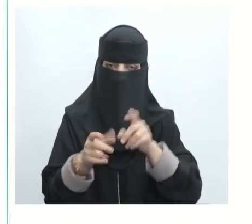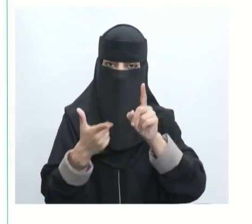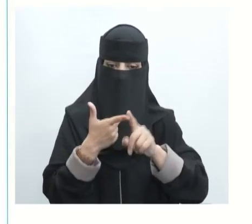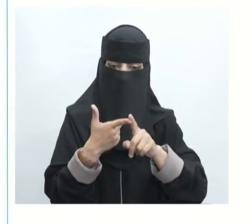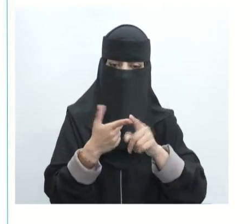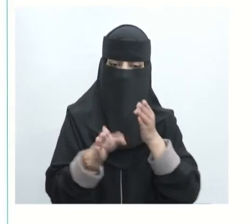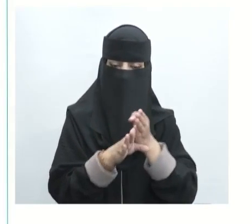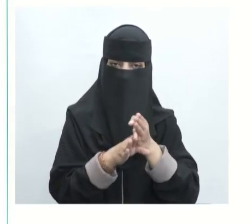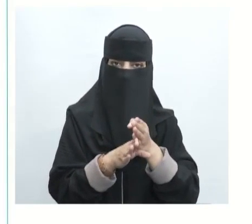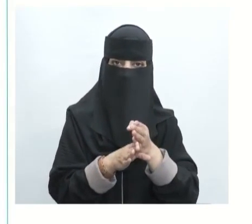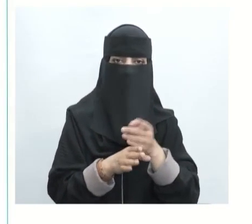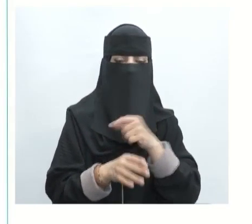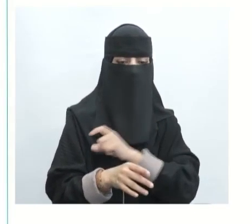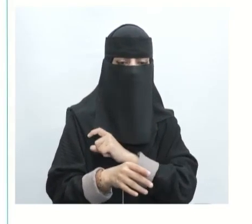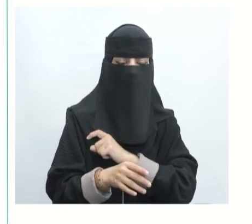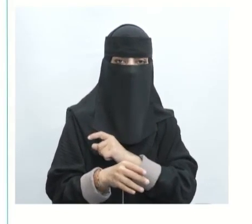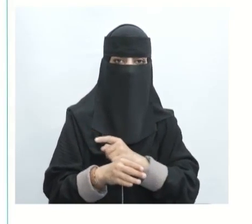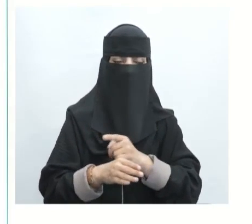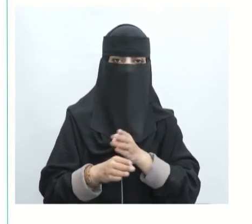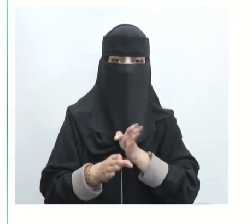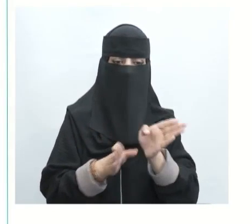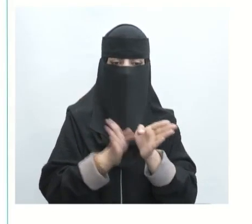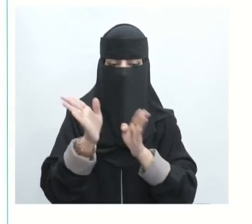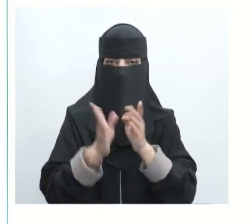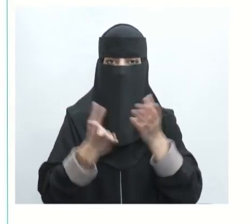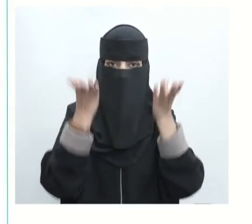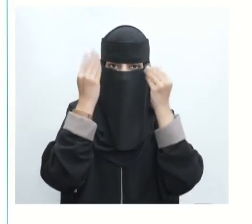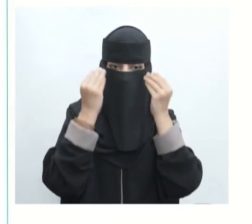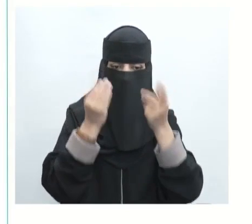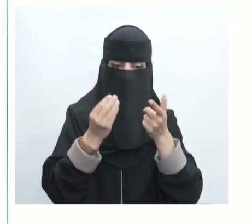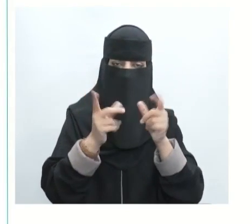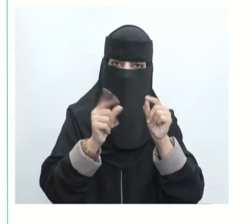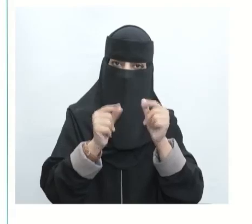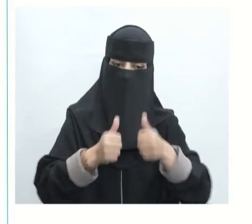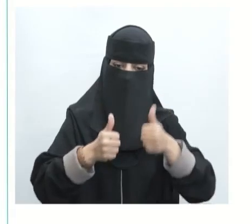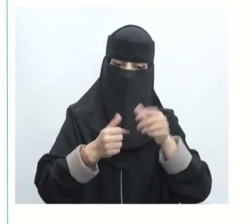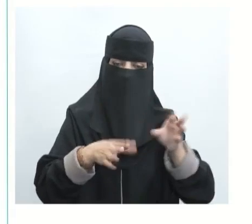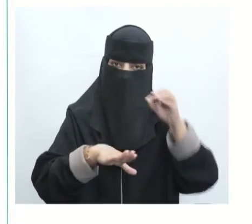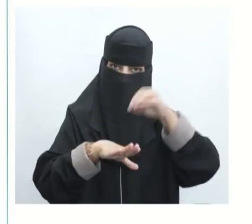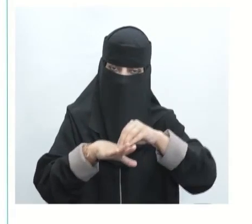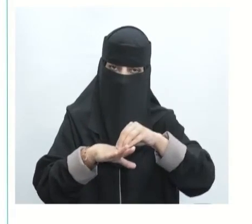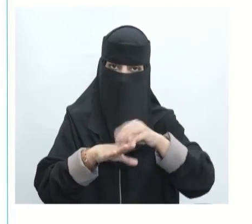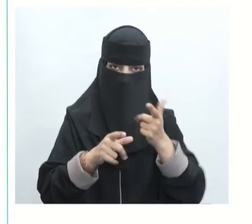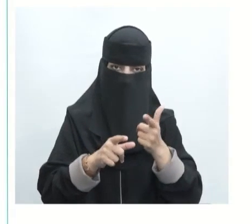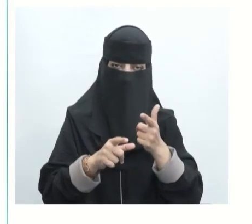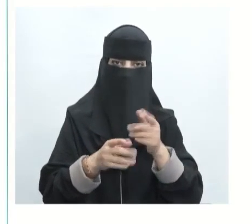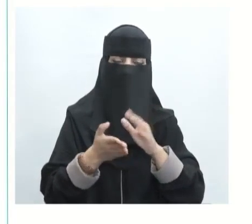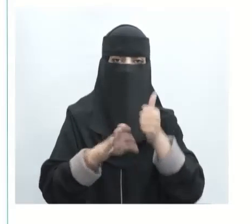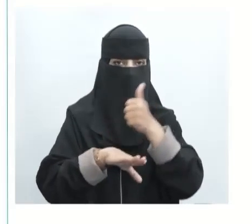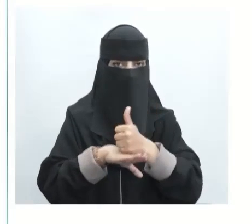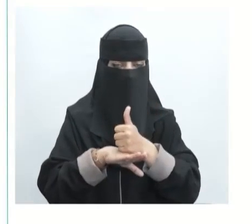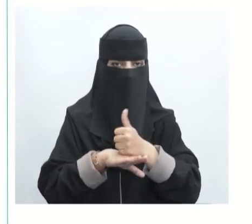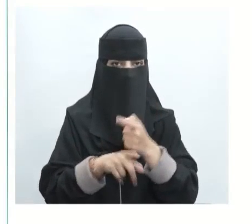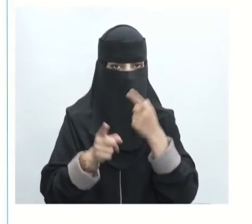الطالب اتجاهات وقيما إيجابية تتعلق بمحور الوطن ولاء وعطاء. ننطلق